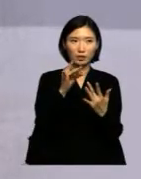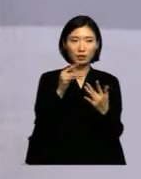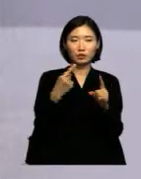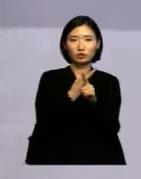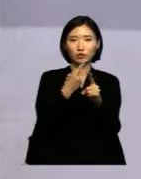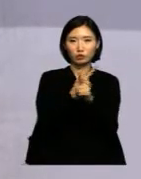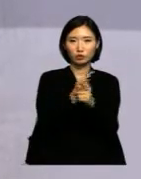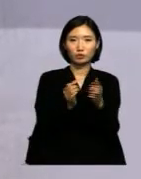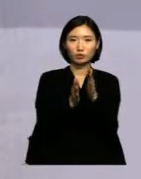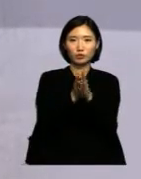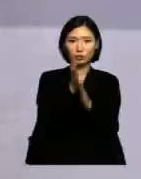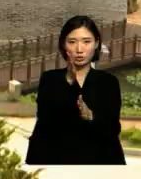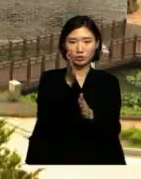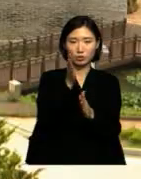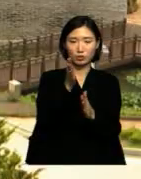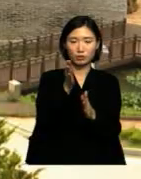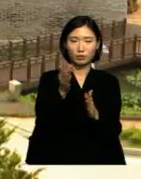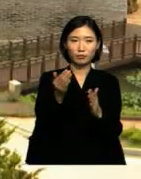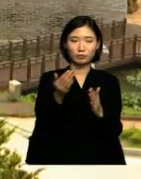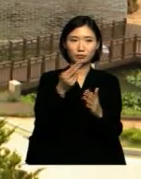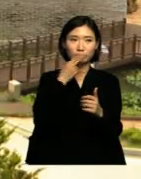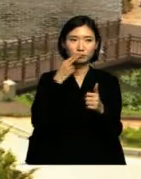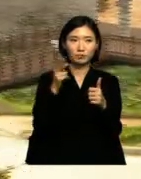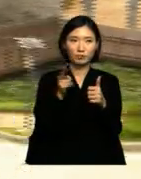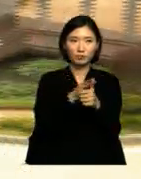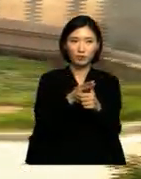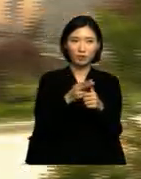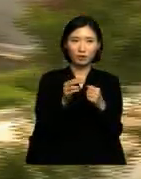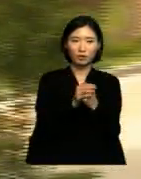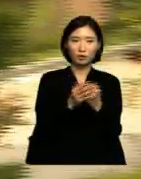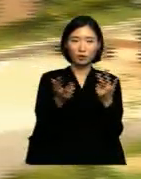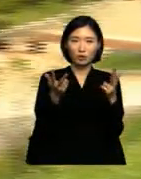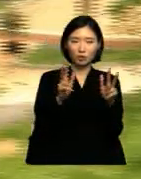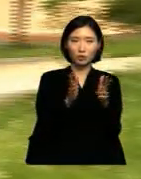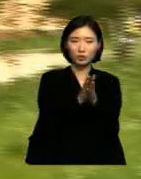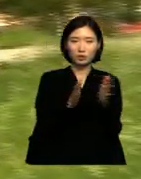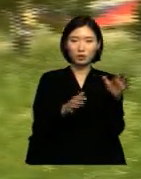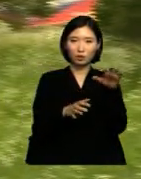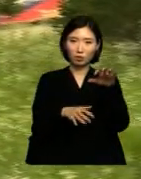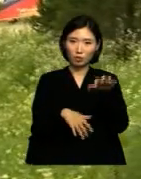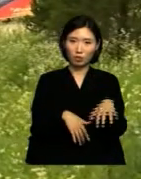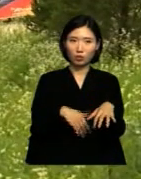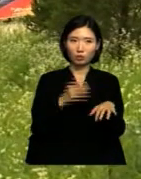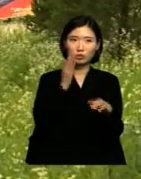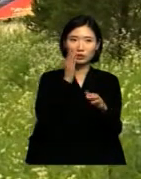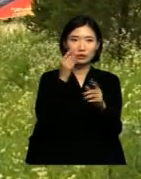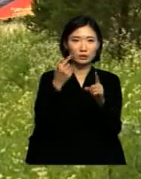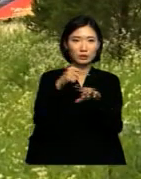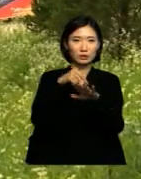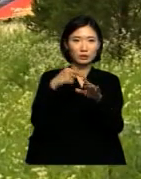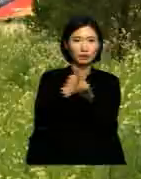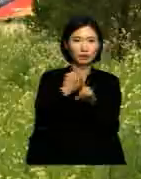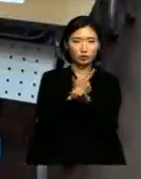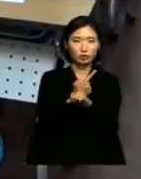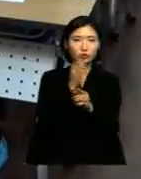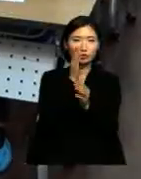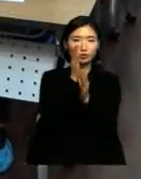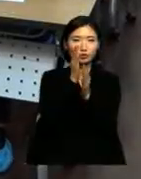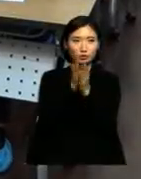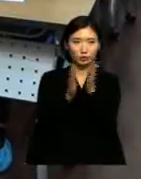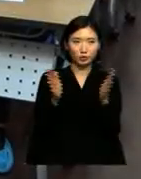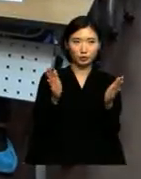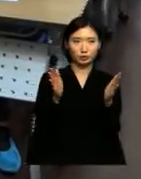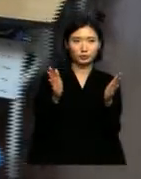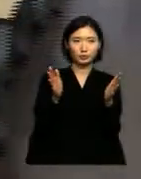도약을 시작했습니다. 먼저 힐링 건강공원 시자파크에 치유의 숲이 문을 열었습니다. 이를 축하하기 위한